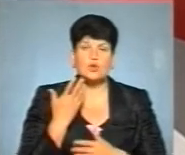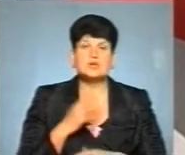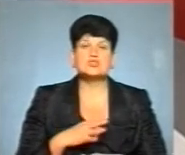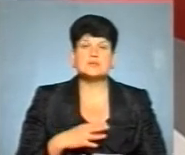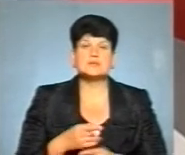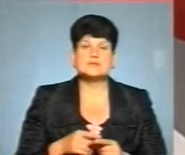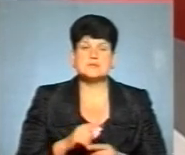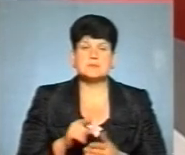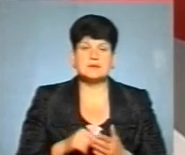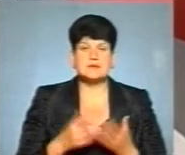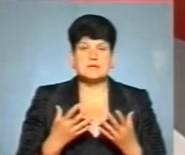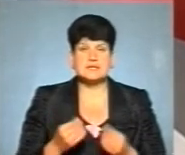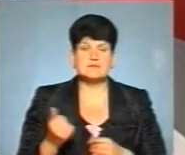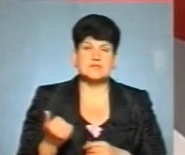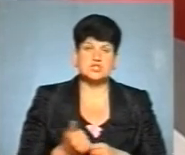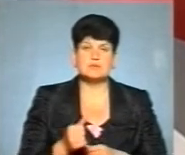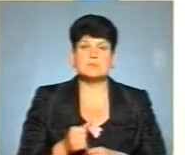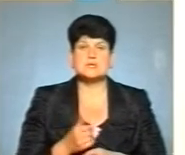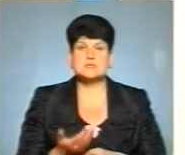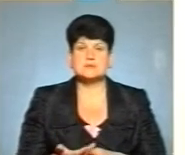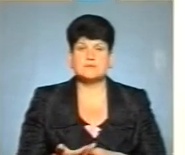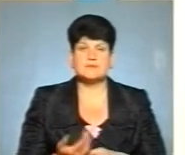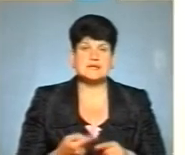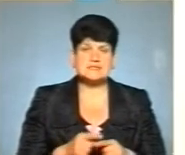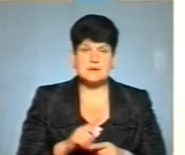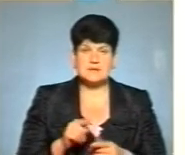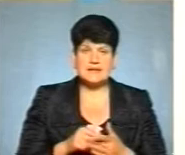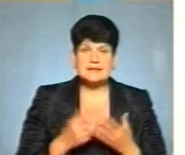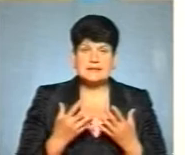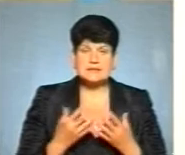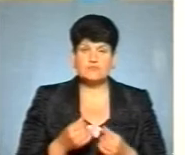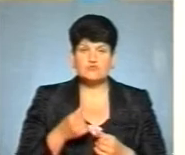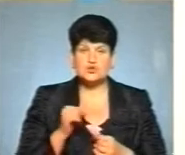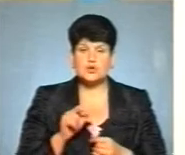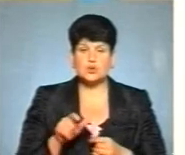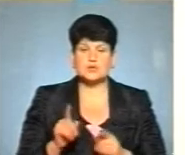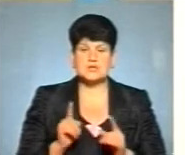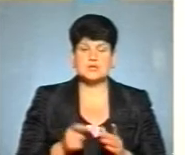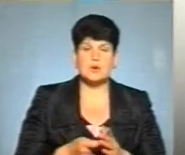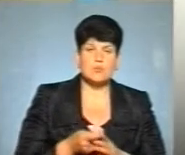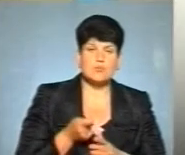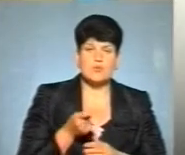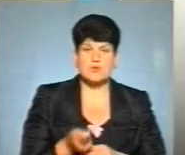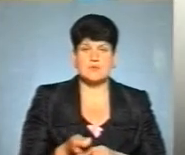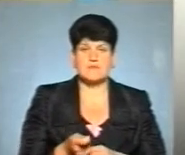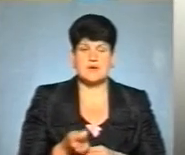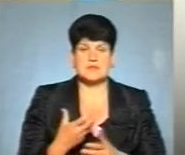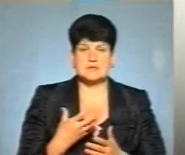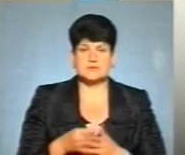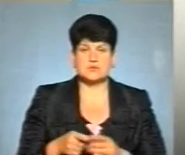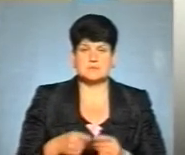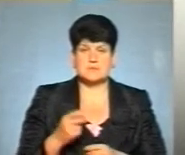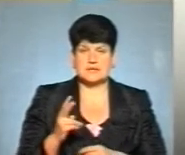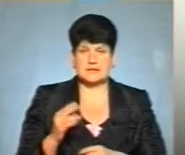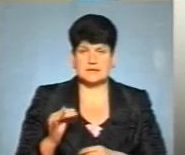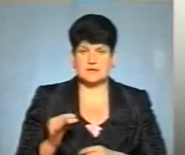Це питання днів, тижнів, місяців? Ну, це насправді питання днів, тому що вчора тільки люди почали подавати свої вже заактовані збитки. Є ще в